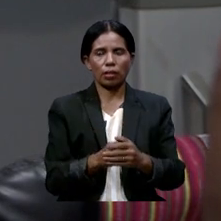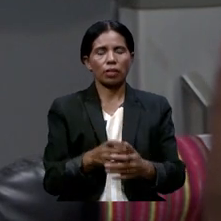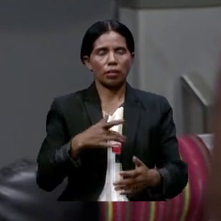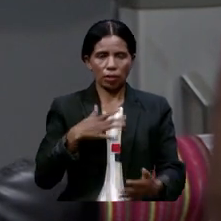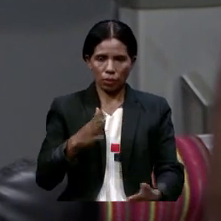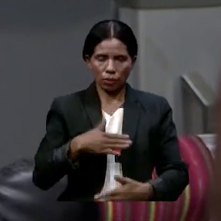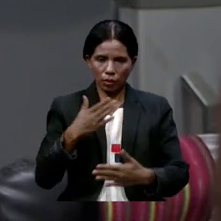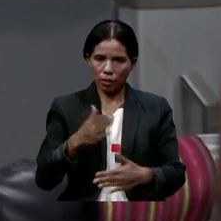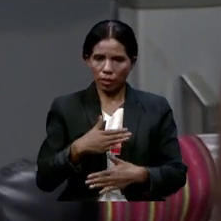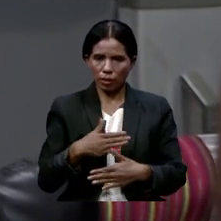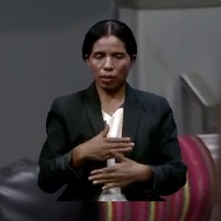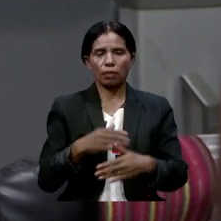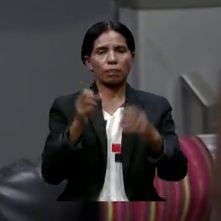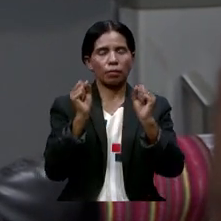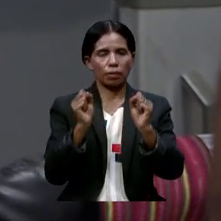hati